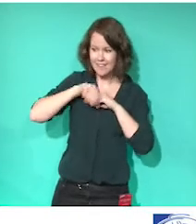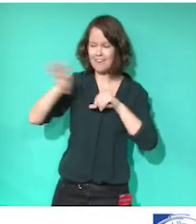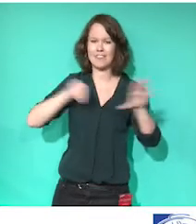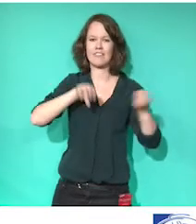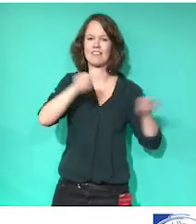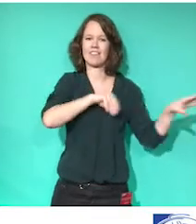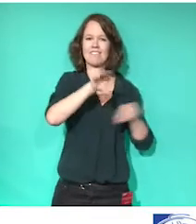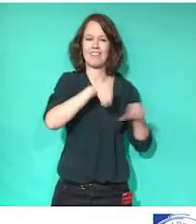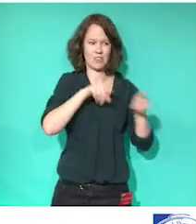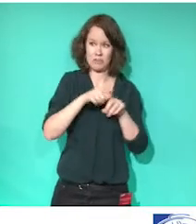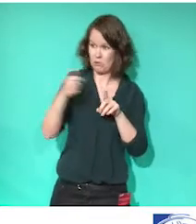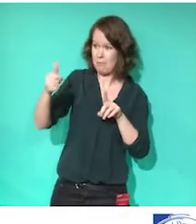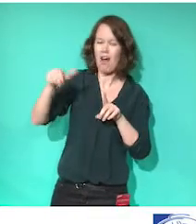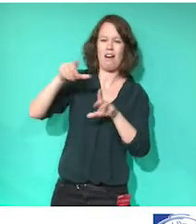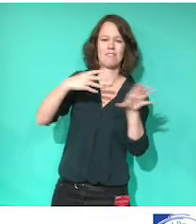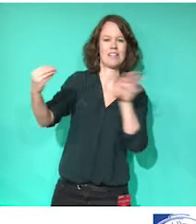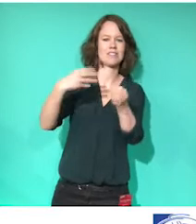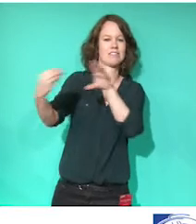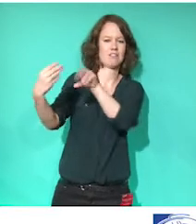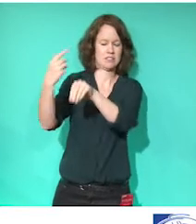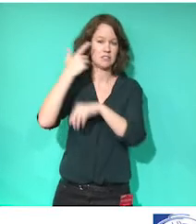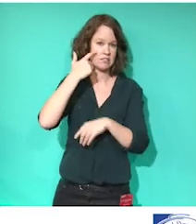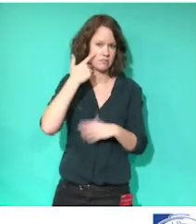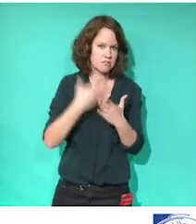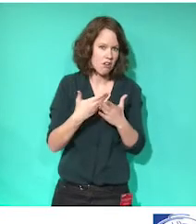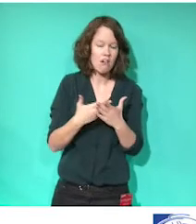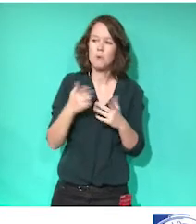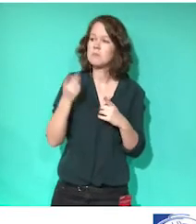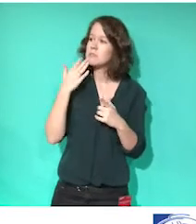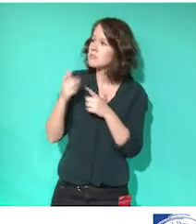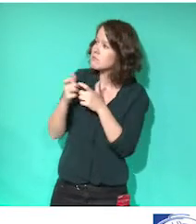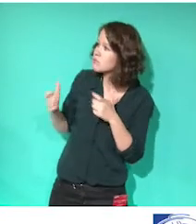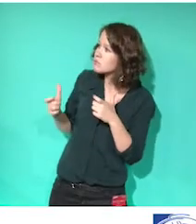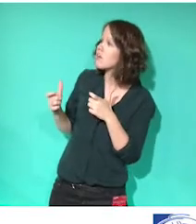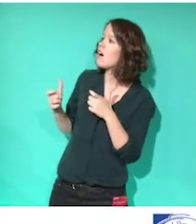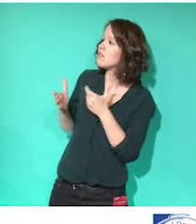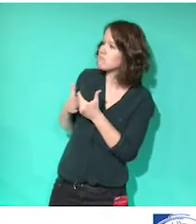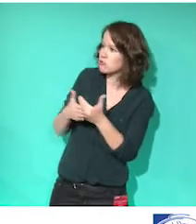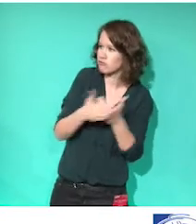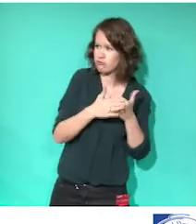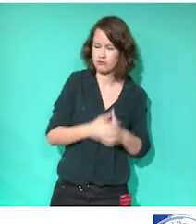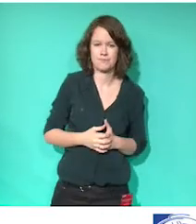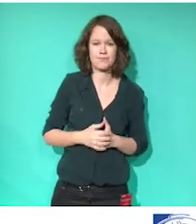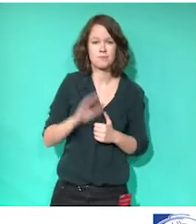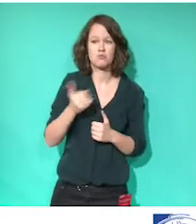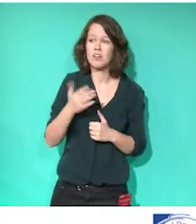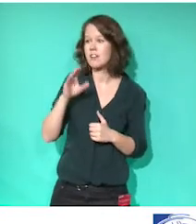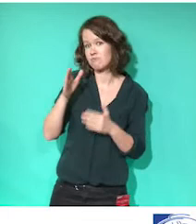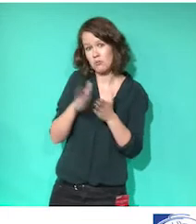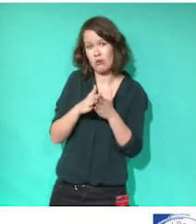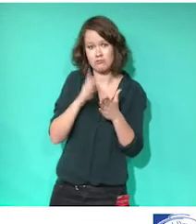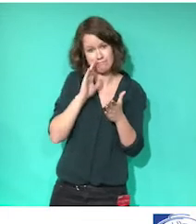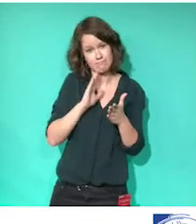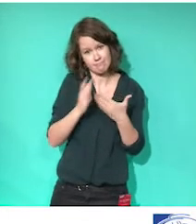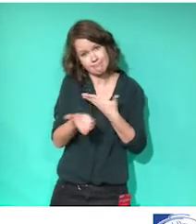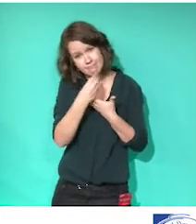de définir un projet adossé à une organisation, à une institution. Alors on va vous demander d'être avec nous, parce que nous